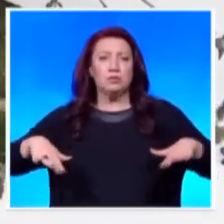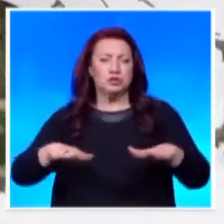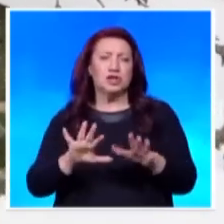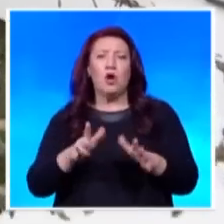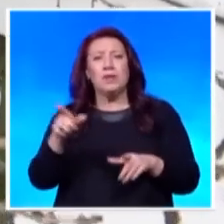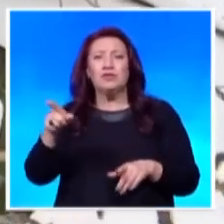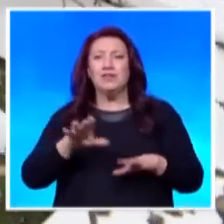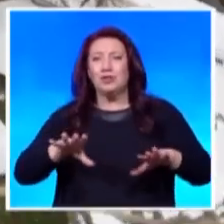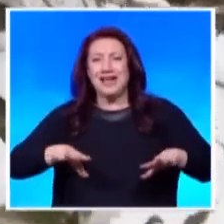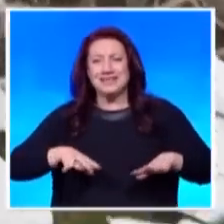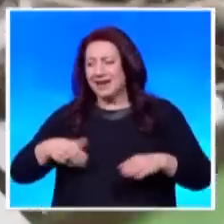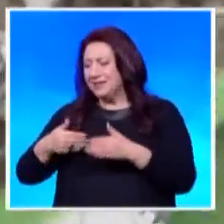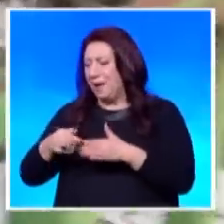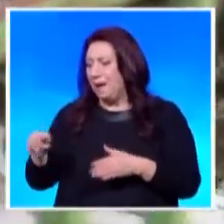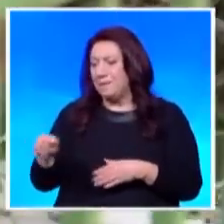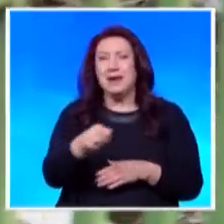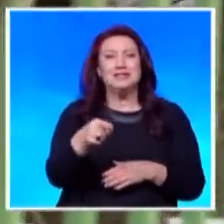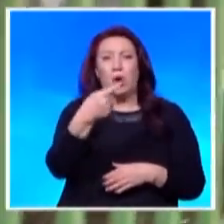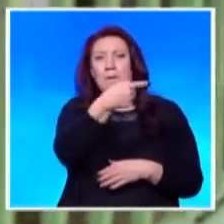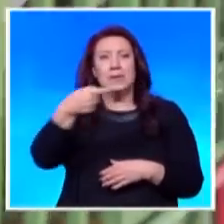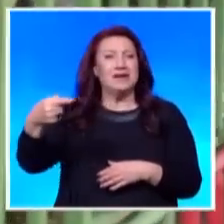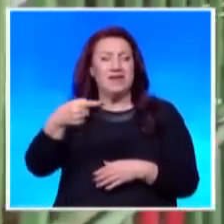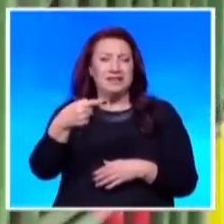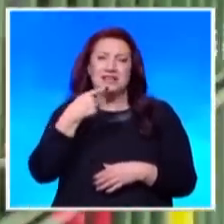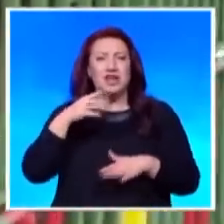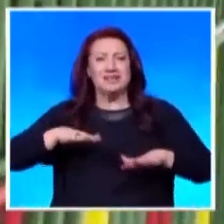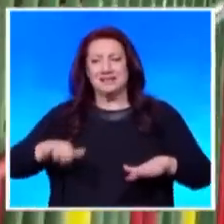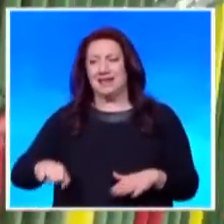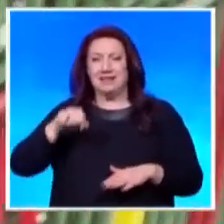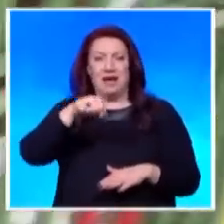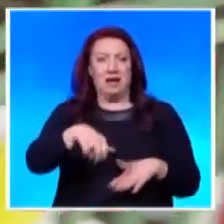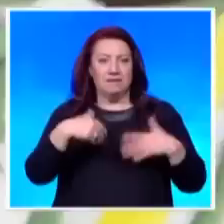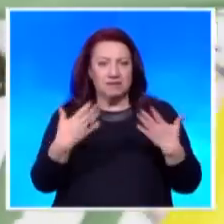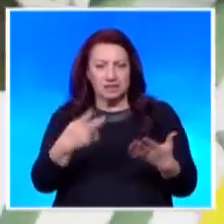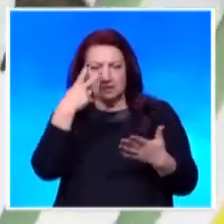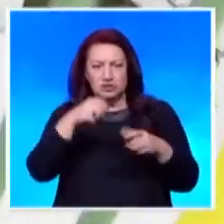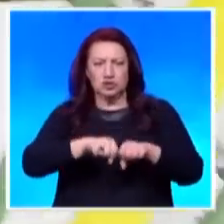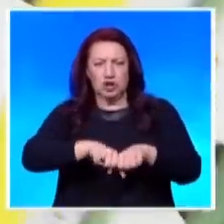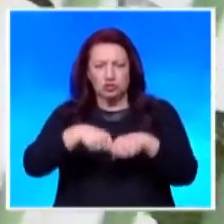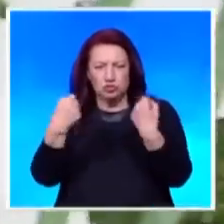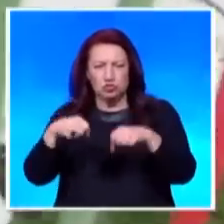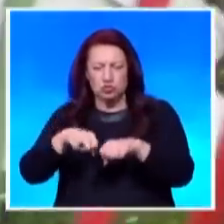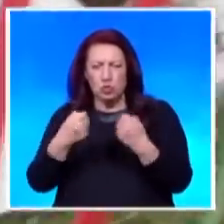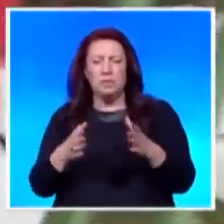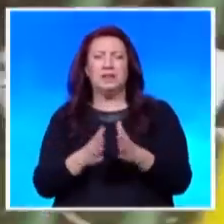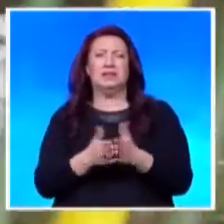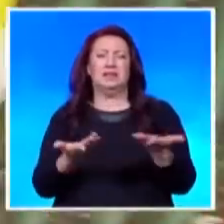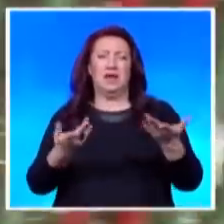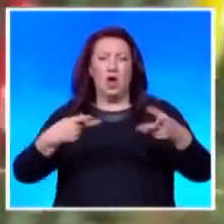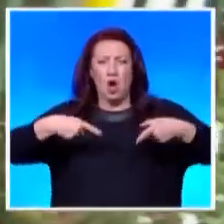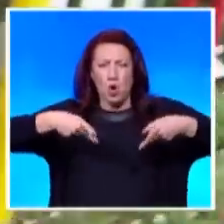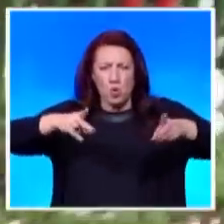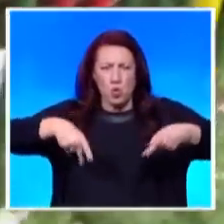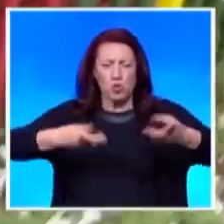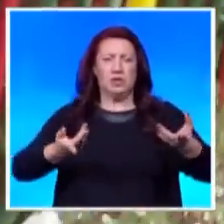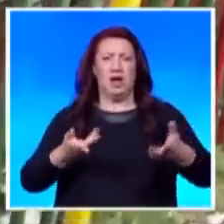детската градина, която се намира на първите етажи на жилищния блок. Изпочупени са, както виждате, всички детски игрушки.